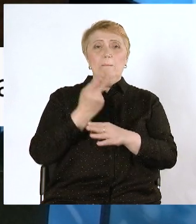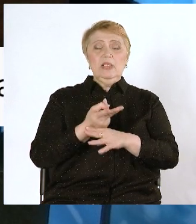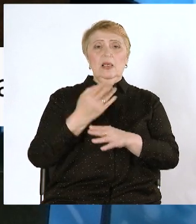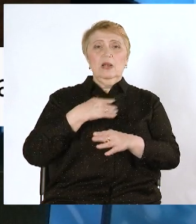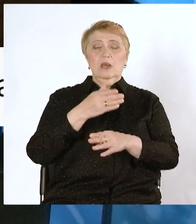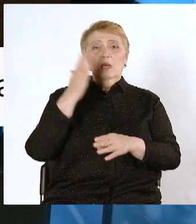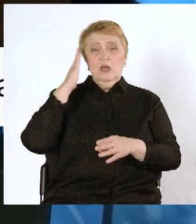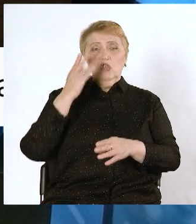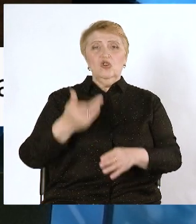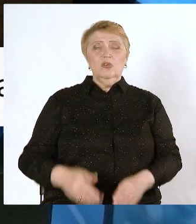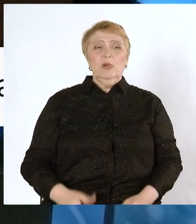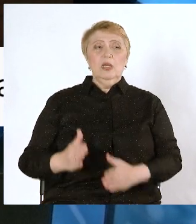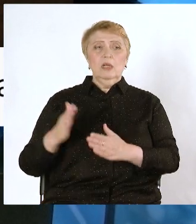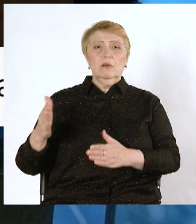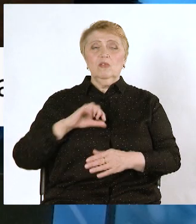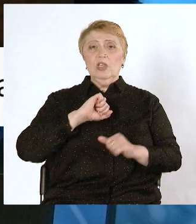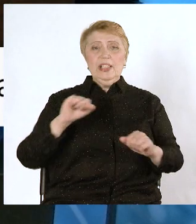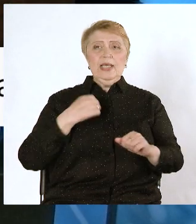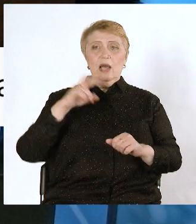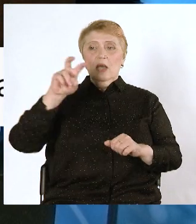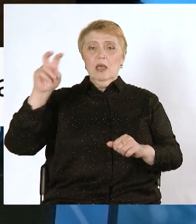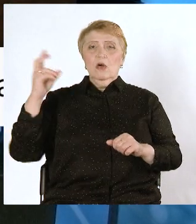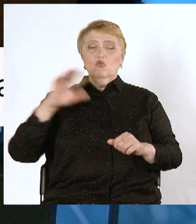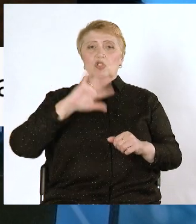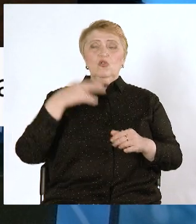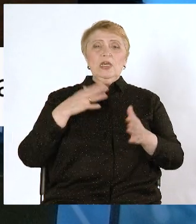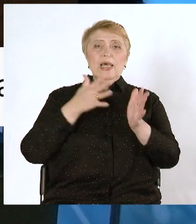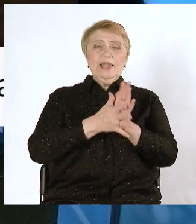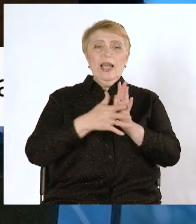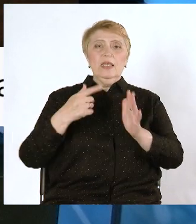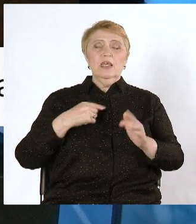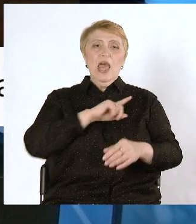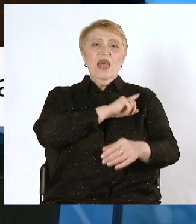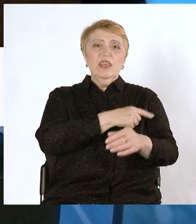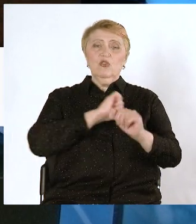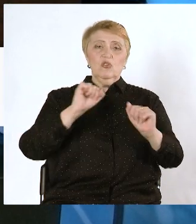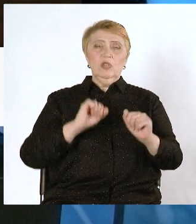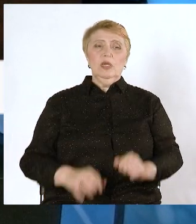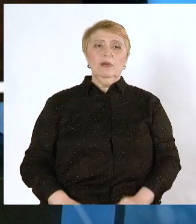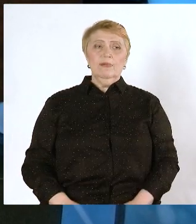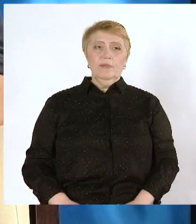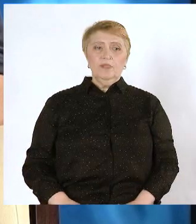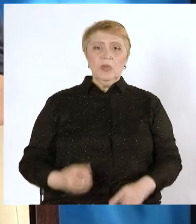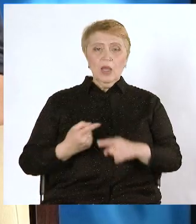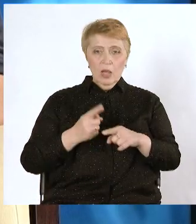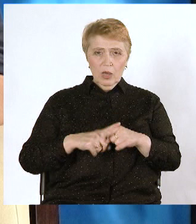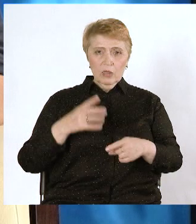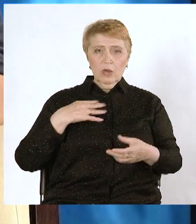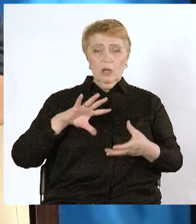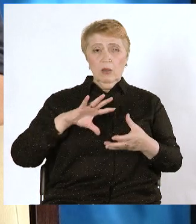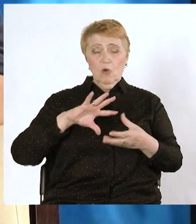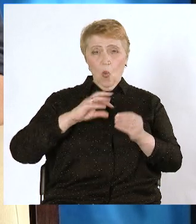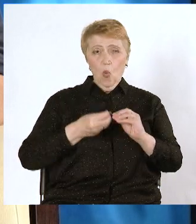и не тратить энергию наоборот чтобы оно сохранялось на борьбу с инфекцией в общем это такие и общие рекомендации и